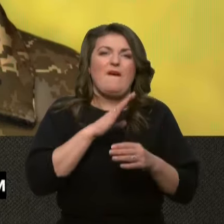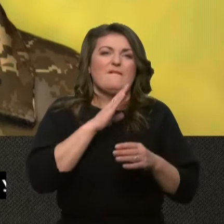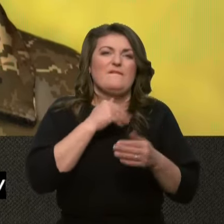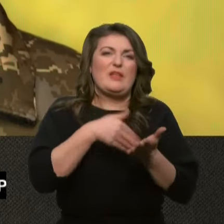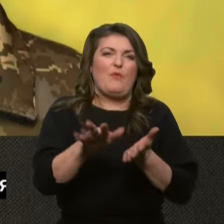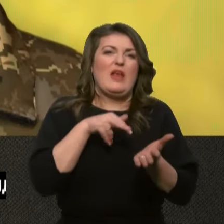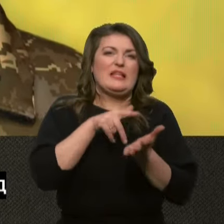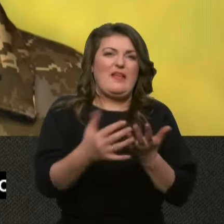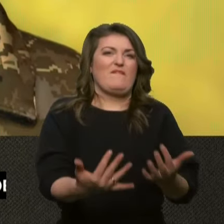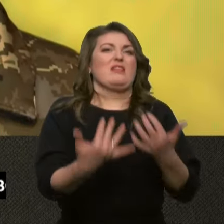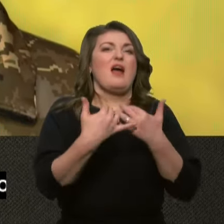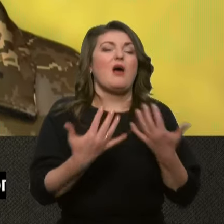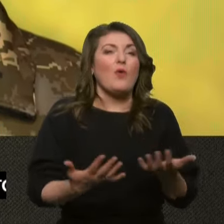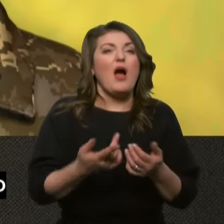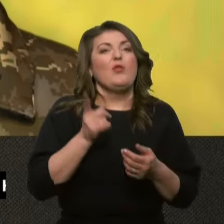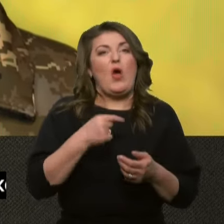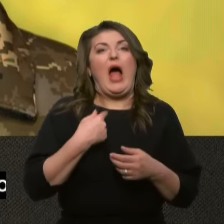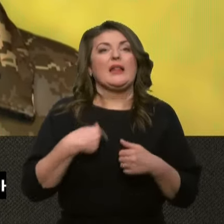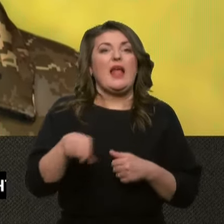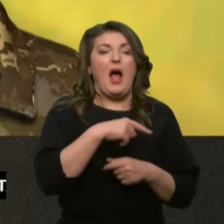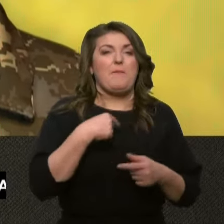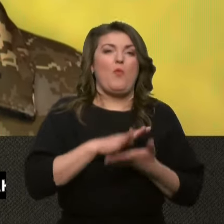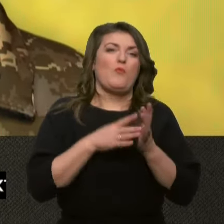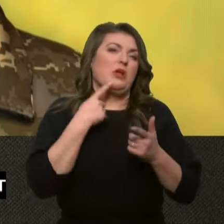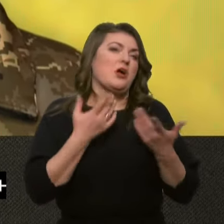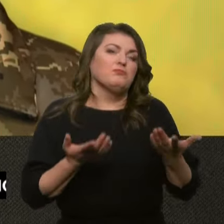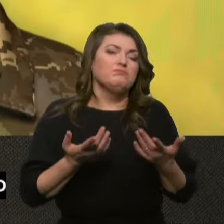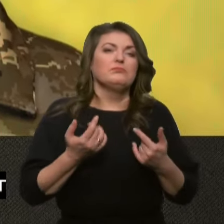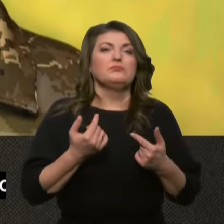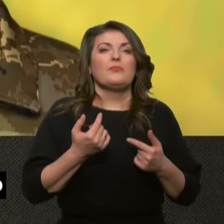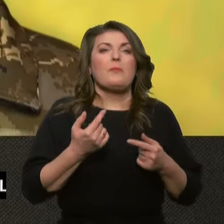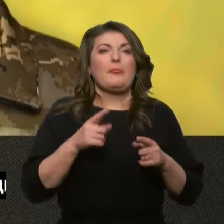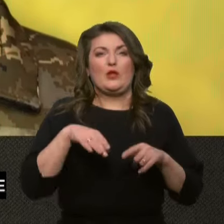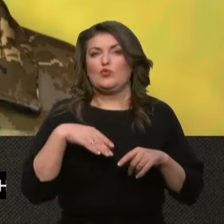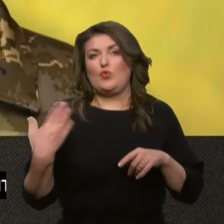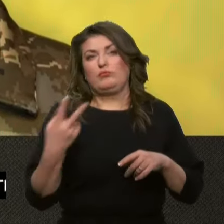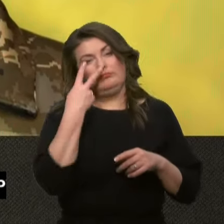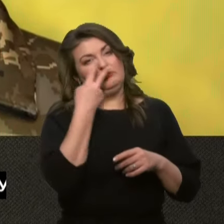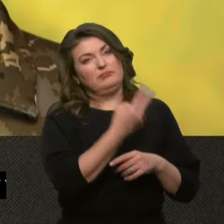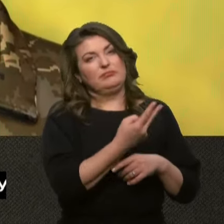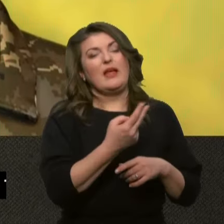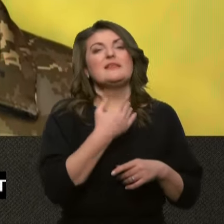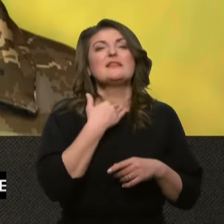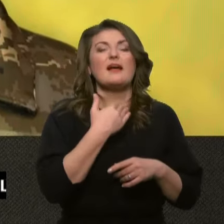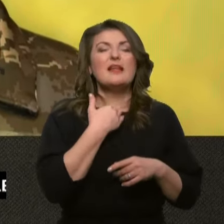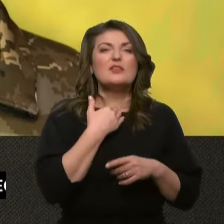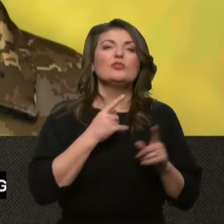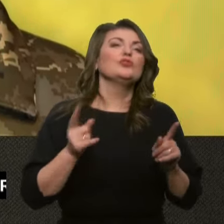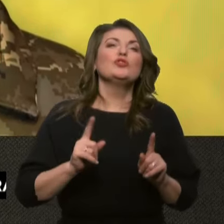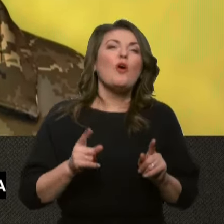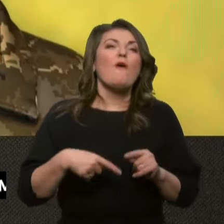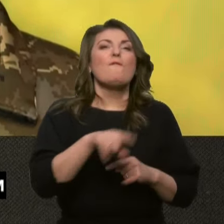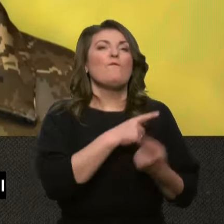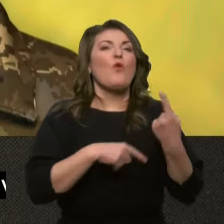йти в атаку. І тоді умовно кажучи, з сторонньому глядачу складається враження, що